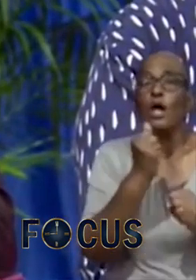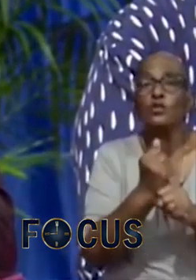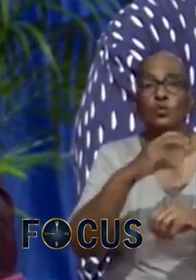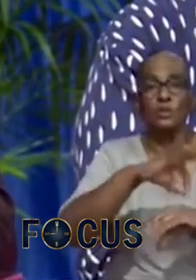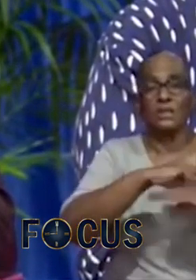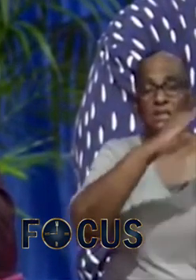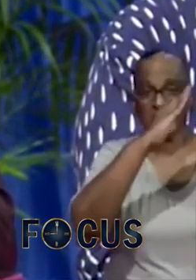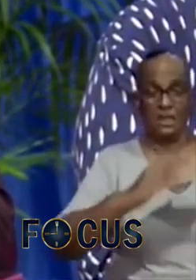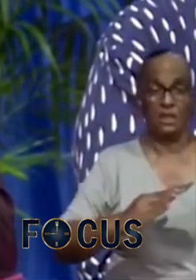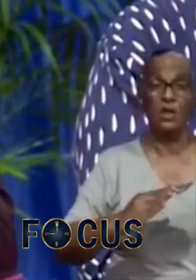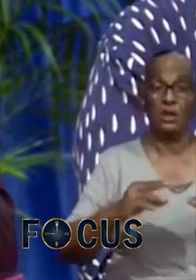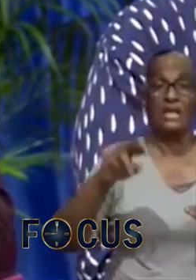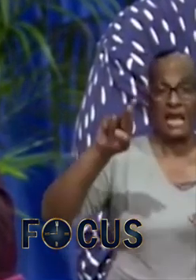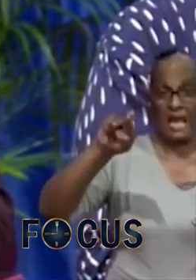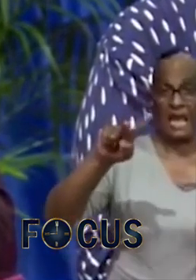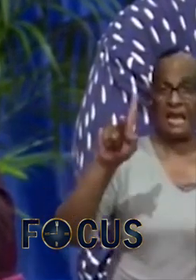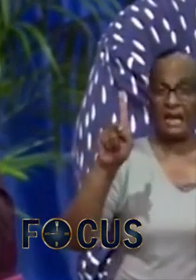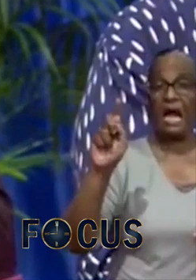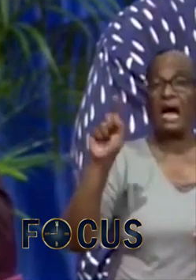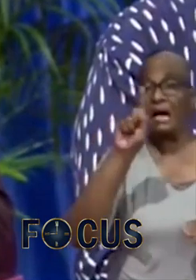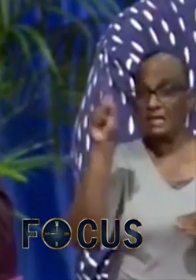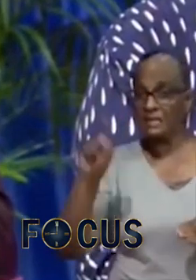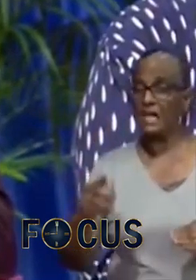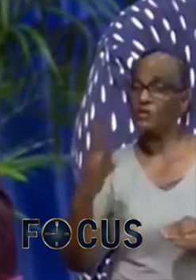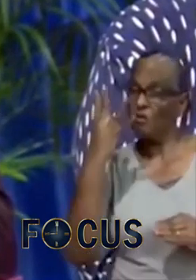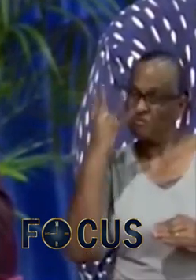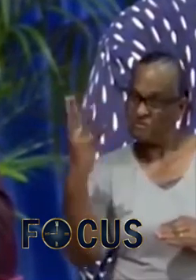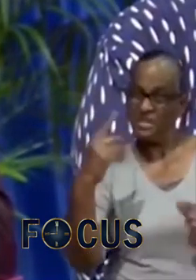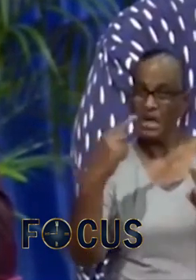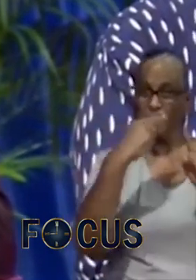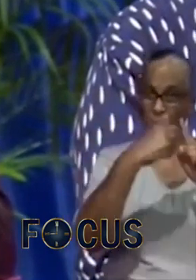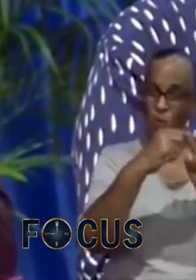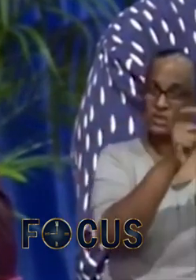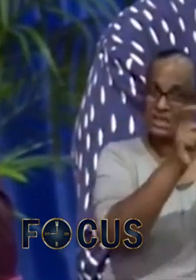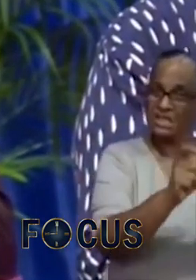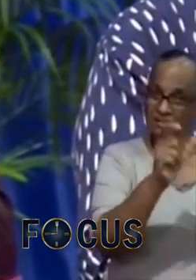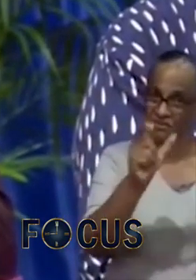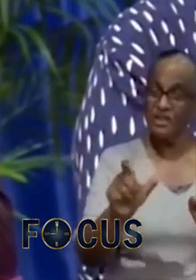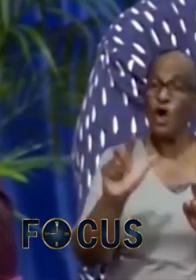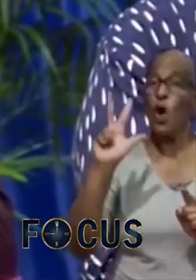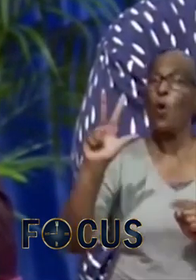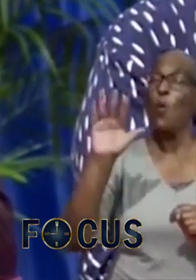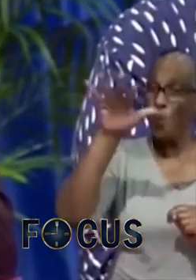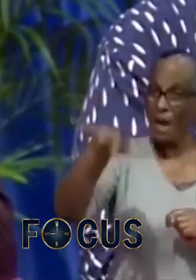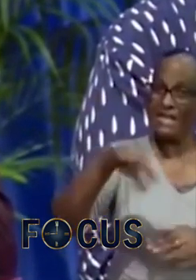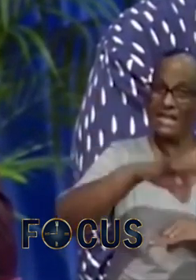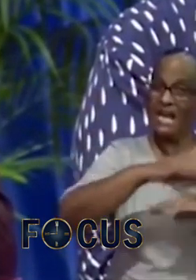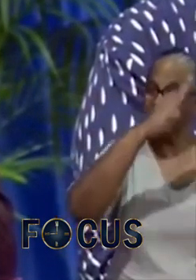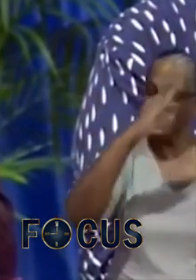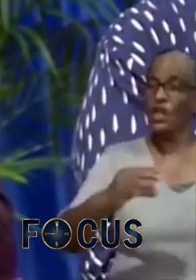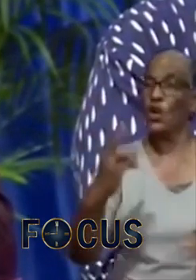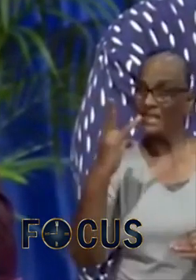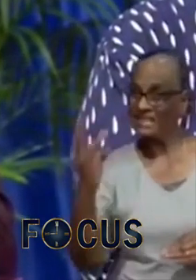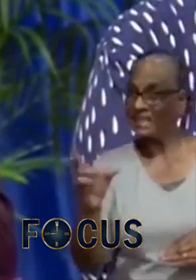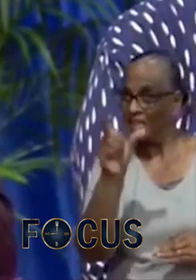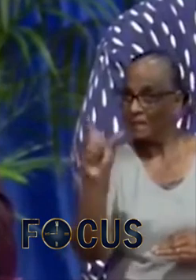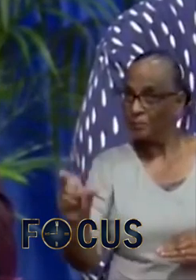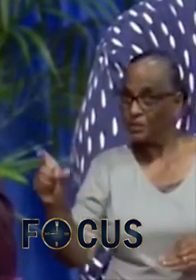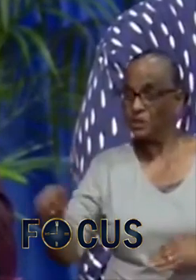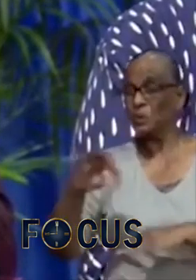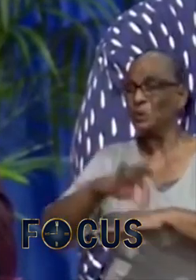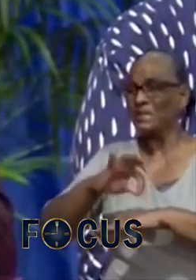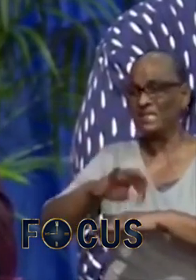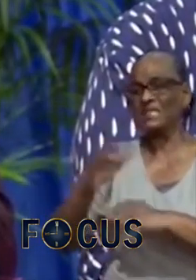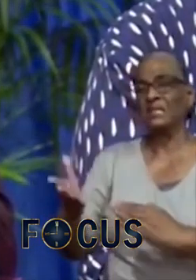RKZ 4 patiënten liggen. En we hebben op de IC van het Wanika ziekenhuis 3 patiënten liggen. Er is een mogelijkheid om dat